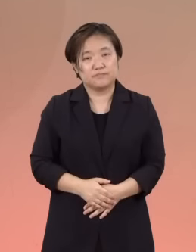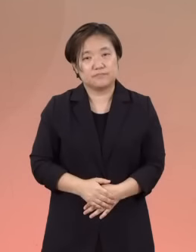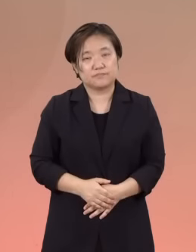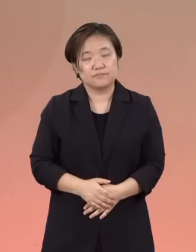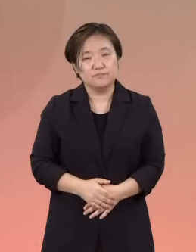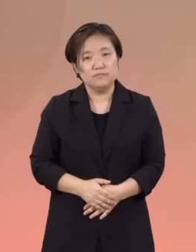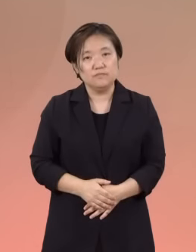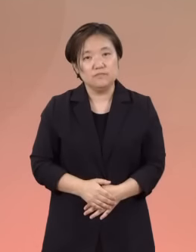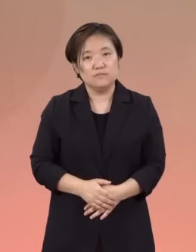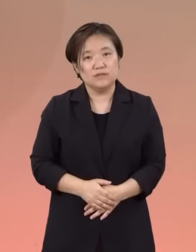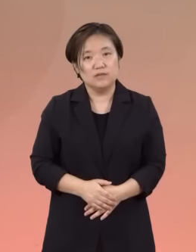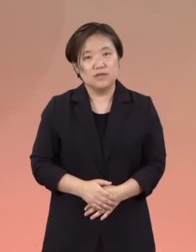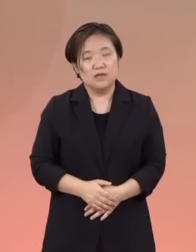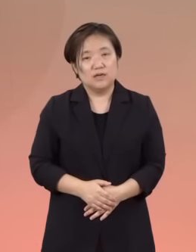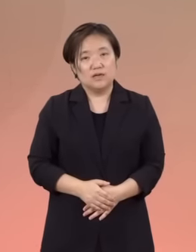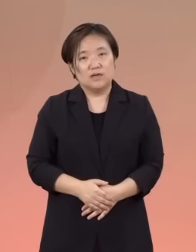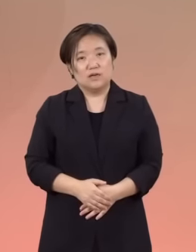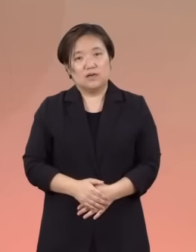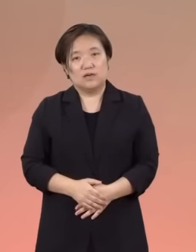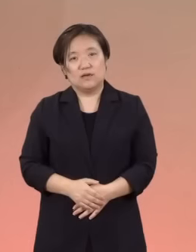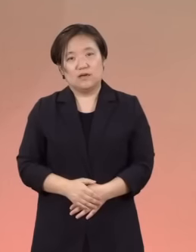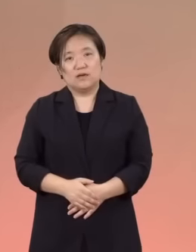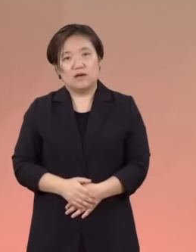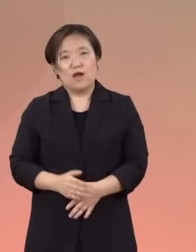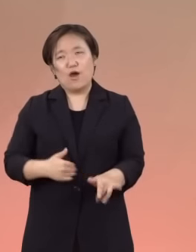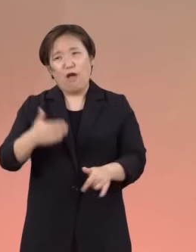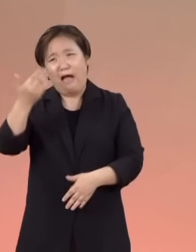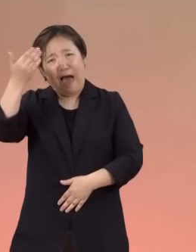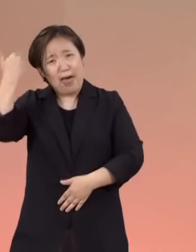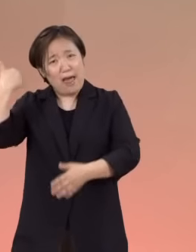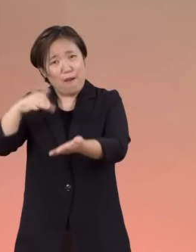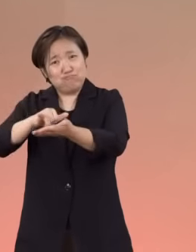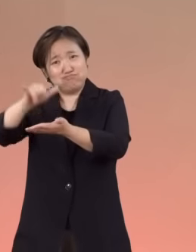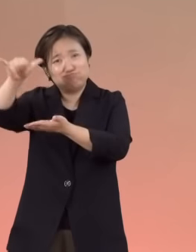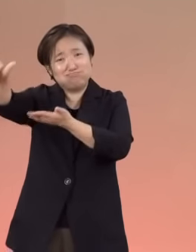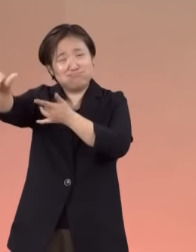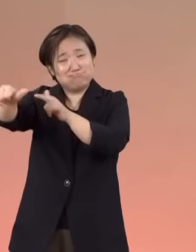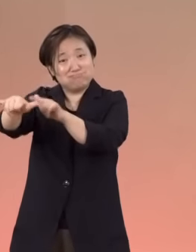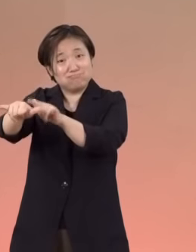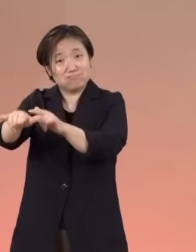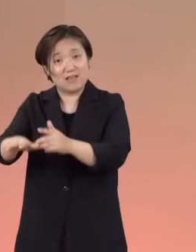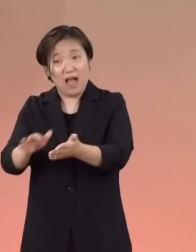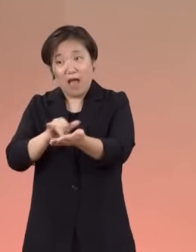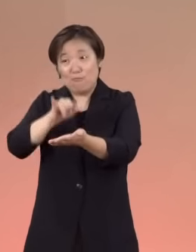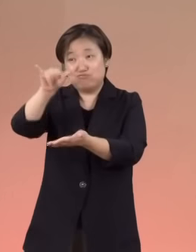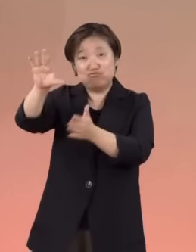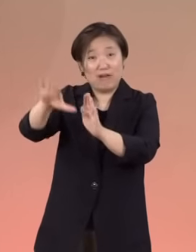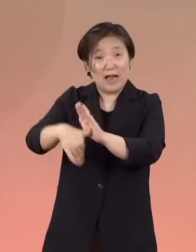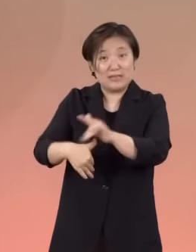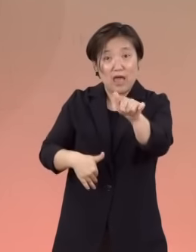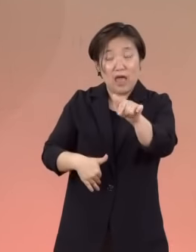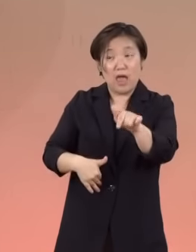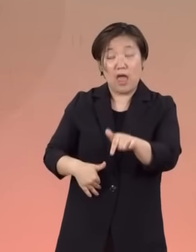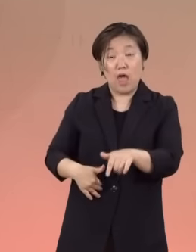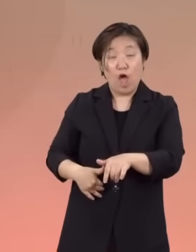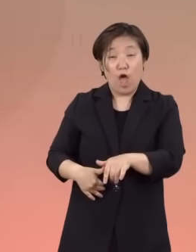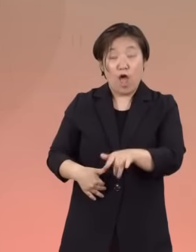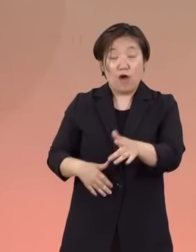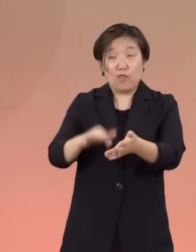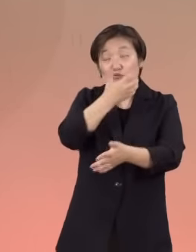염불해도 브라질 출장에서 저승가는 버스에 탔다가 살아 돌아오는 꿈을 꾼